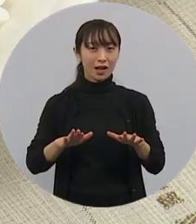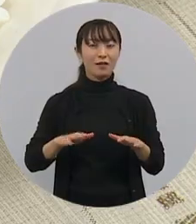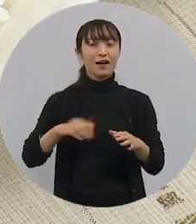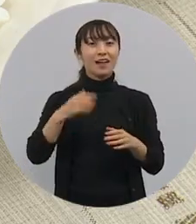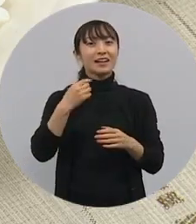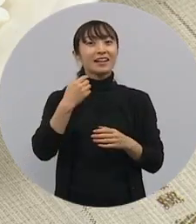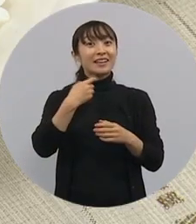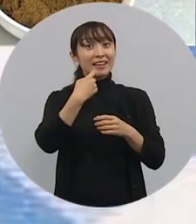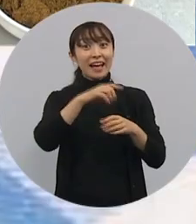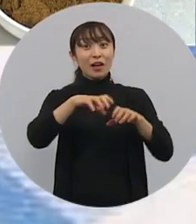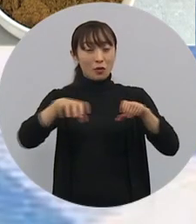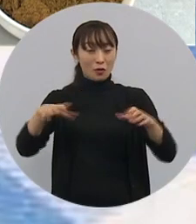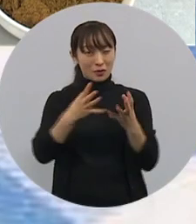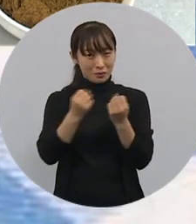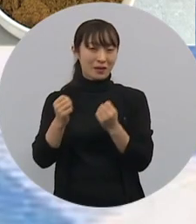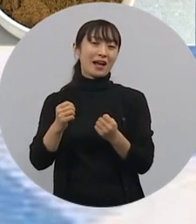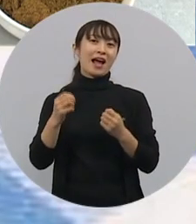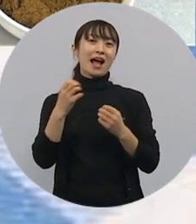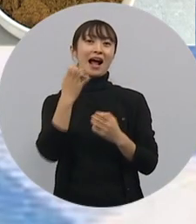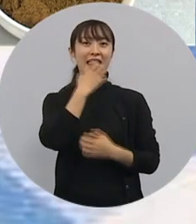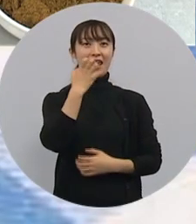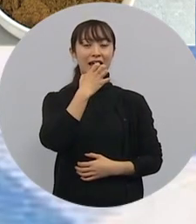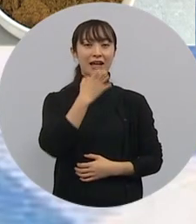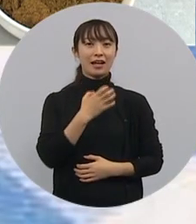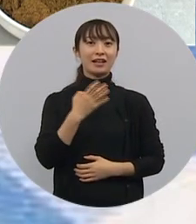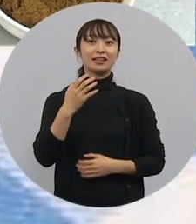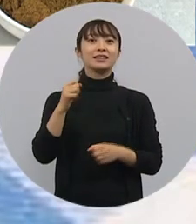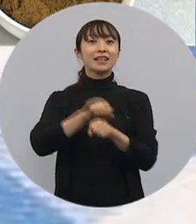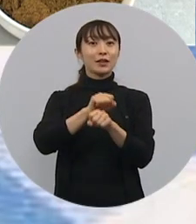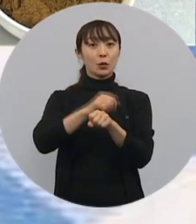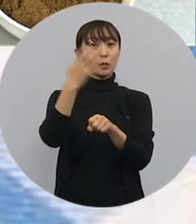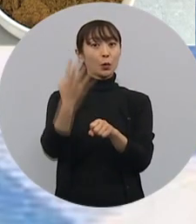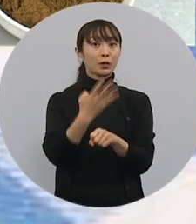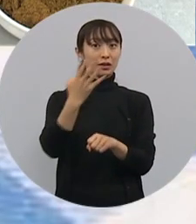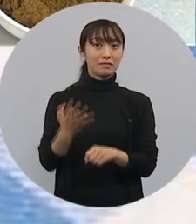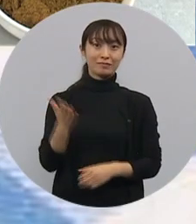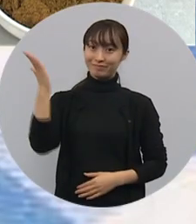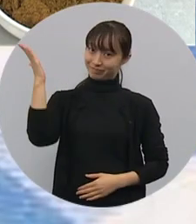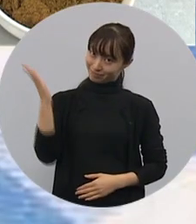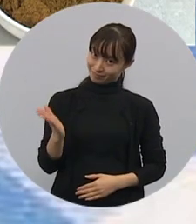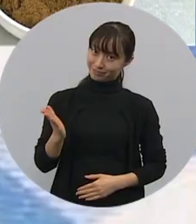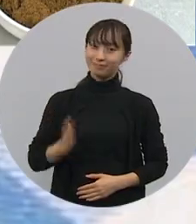。材料4人分はご覧の通りとなります。